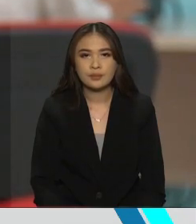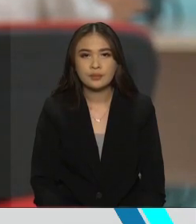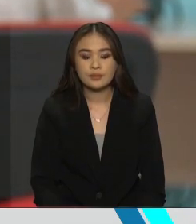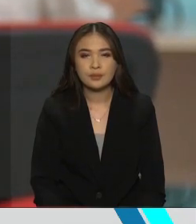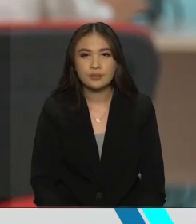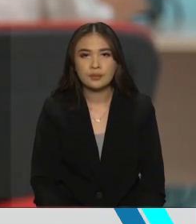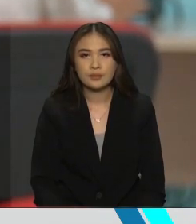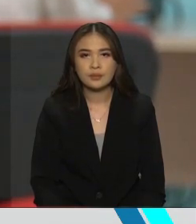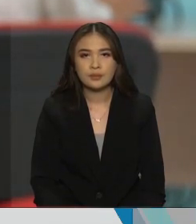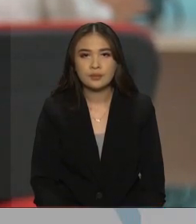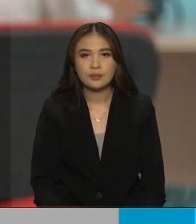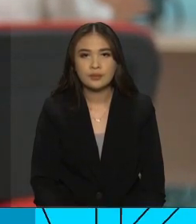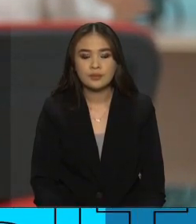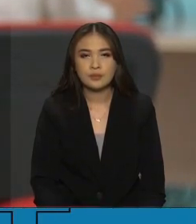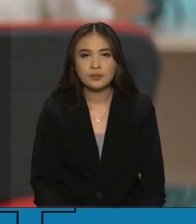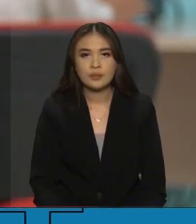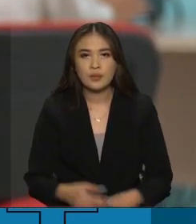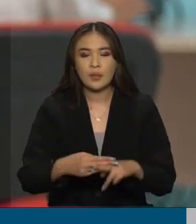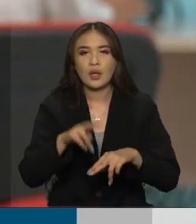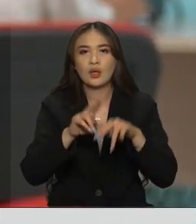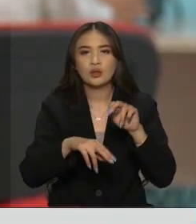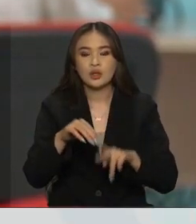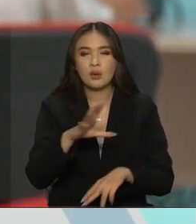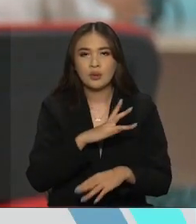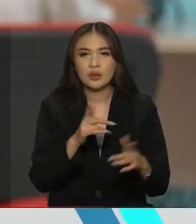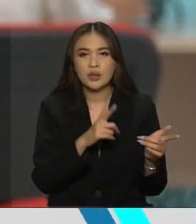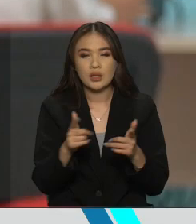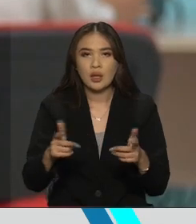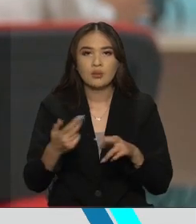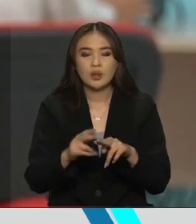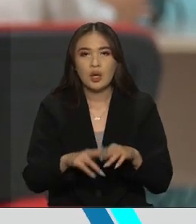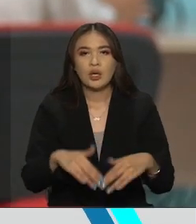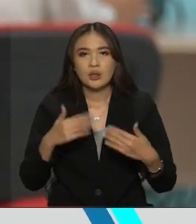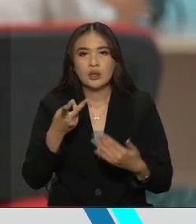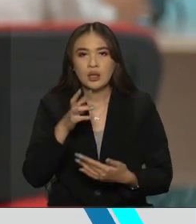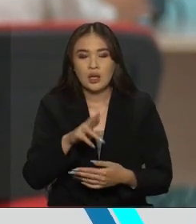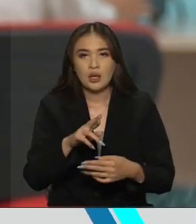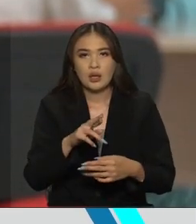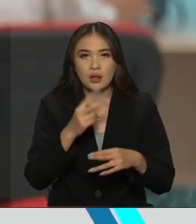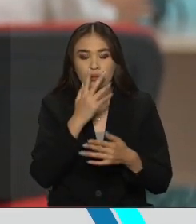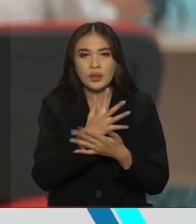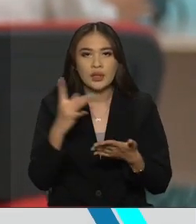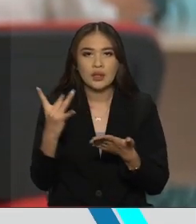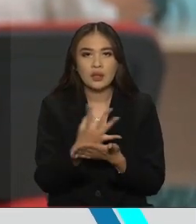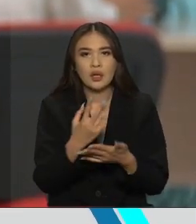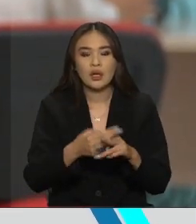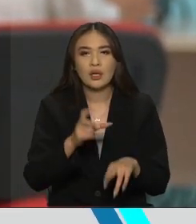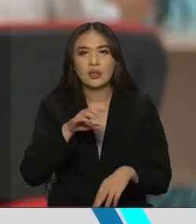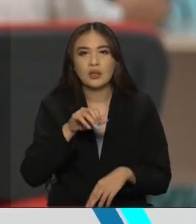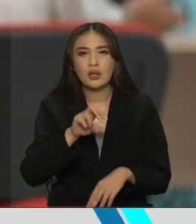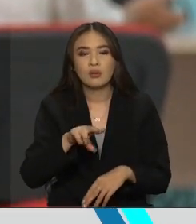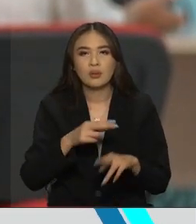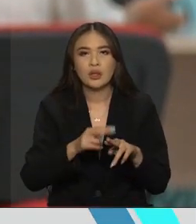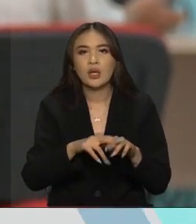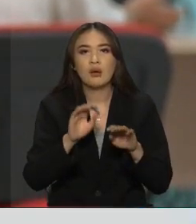Бұл жерде ең бірінші біз осы нано спутниктерді құрастыруға балалар дайындаймыз. Ол үшін бүгінгі таңда біздің ең алғашқы этапы бұл